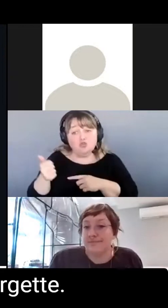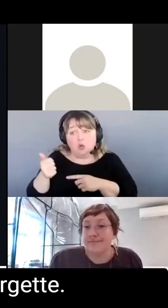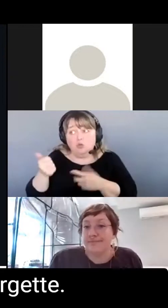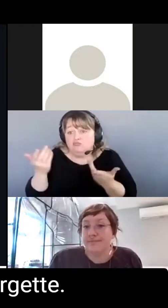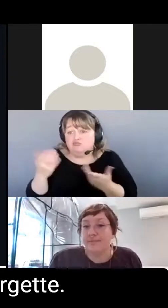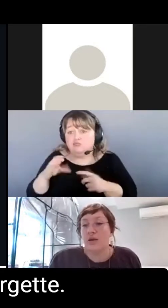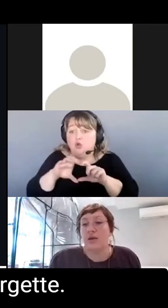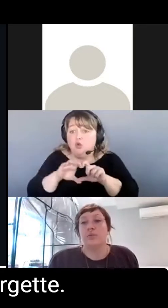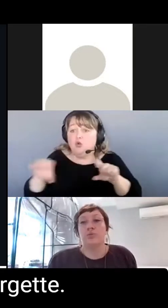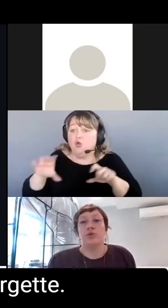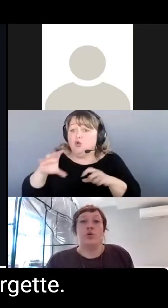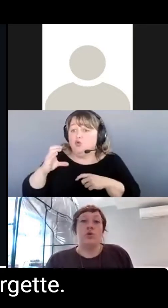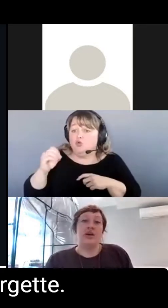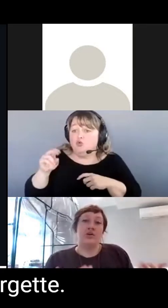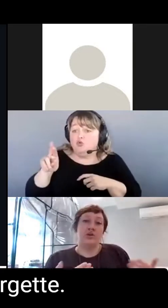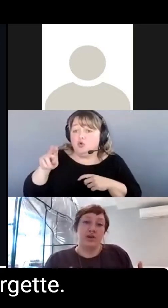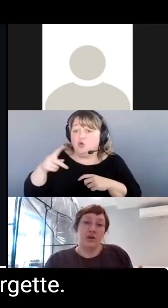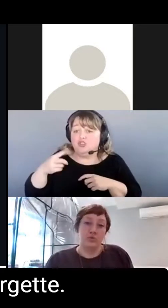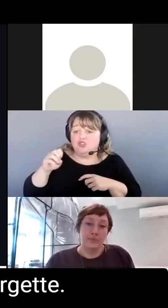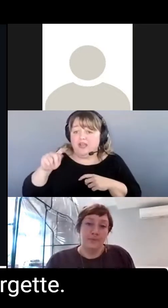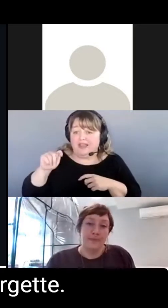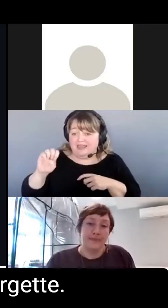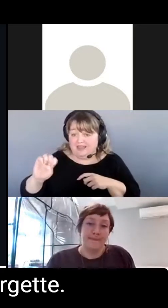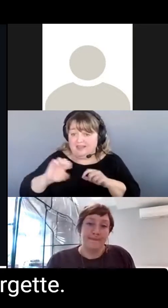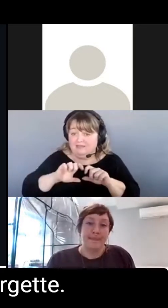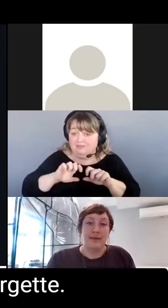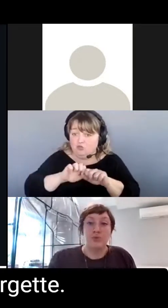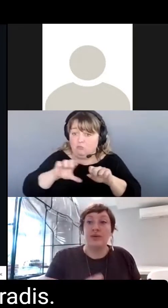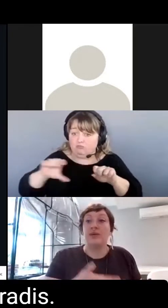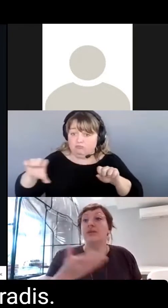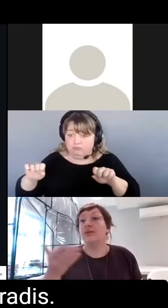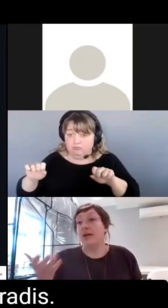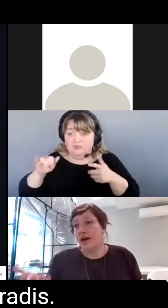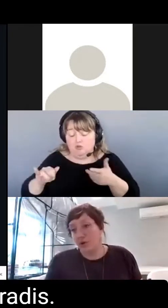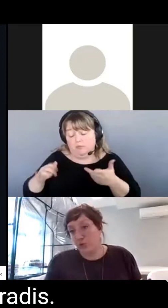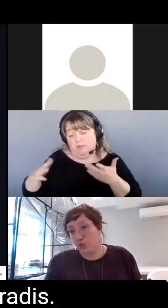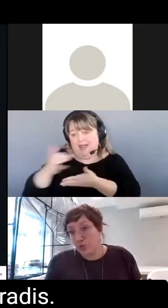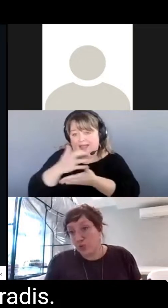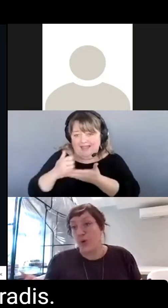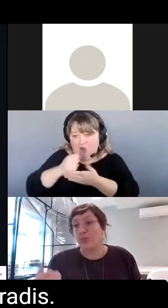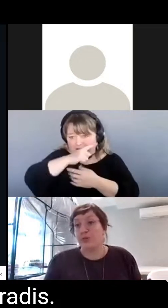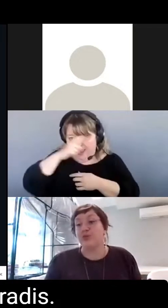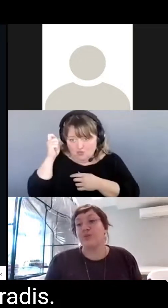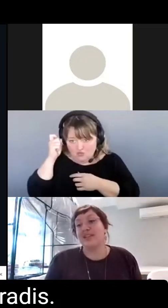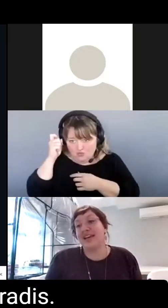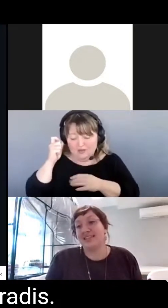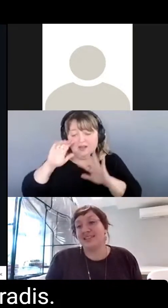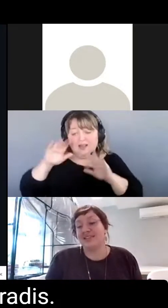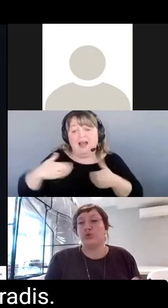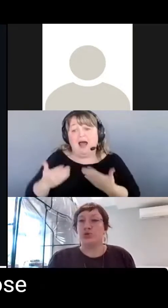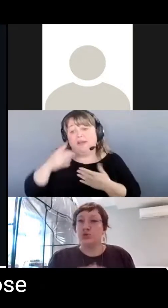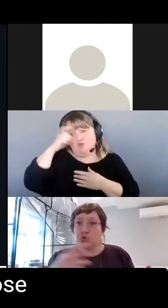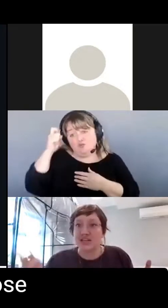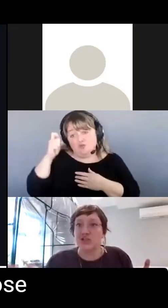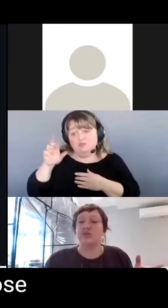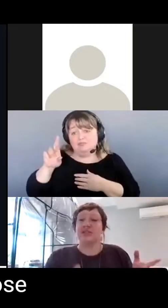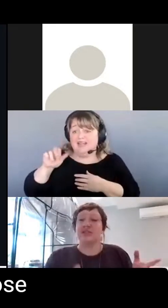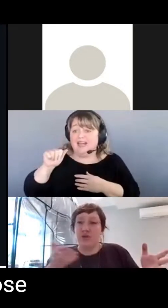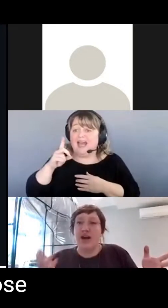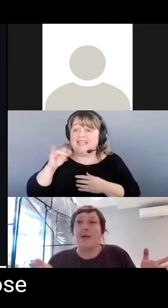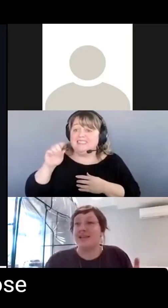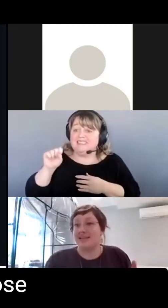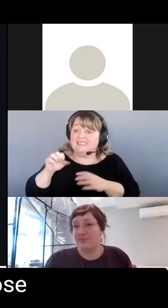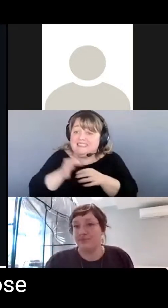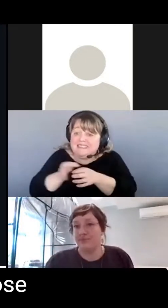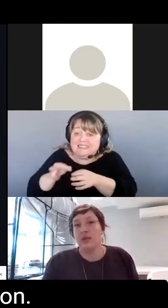courgette. Puis là, on récolte en août. Et puis, en août, on peut semer des radis. Donc, il y a toujours quelque chose qui